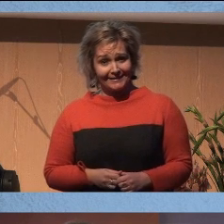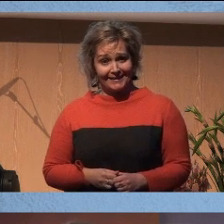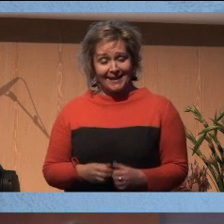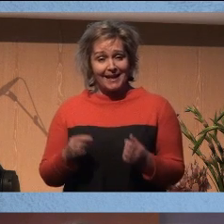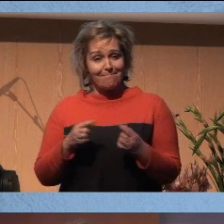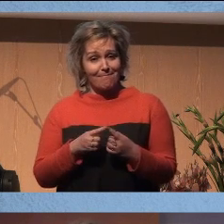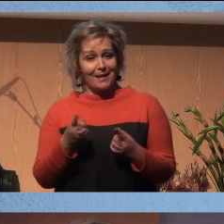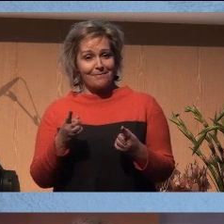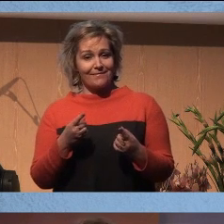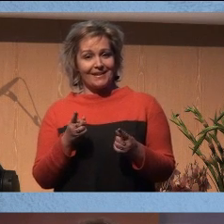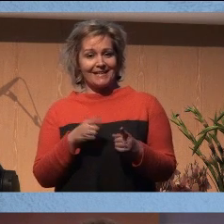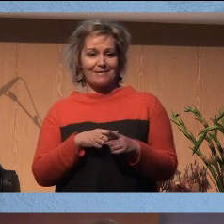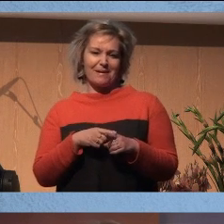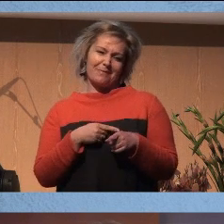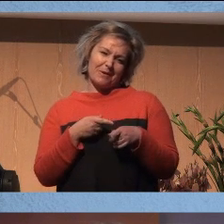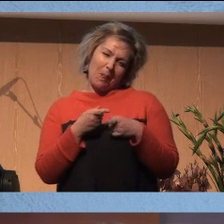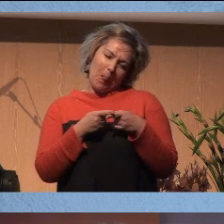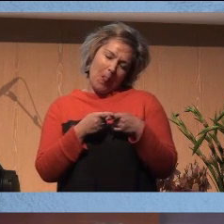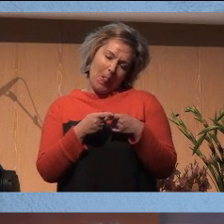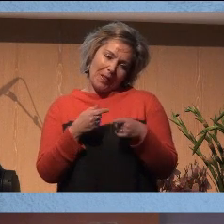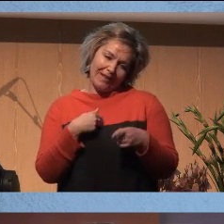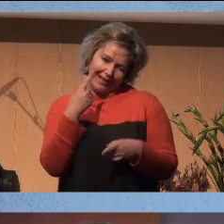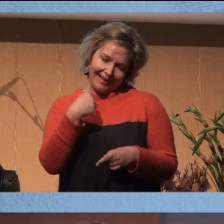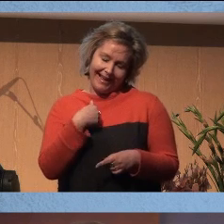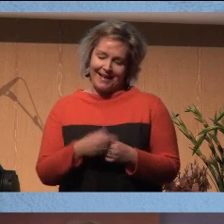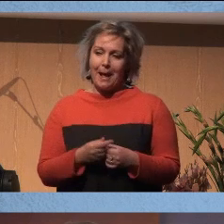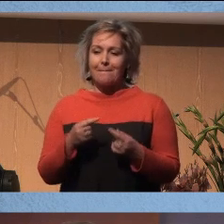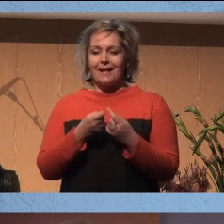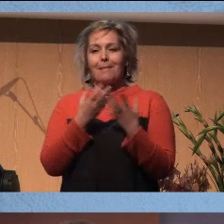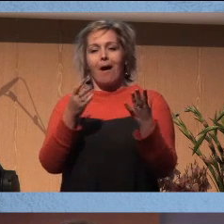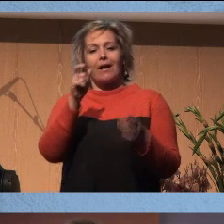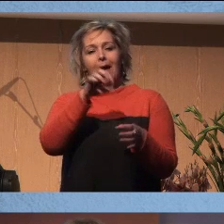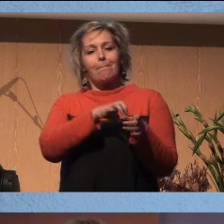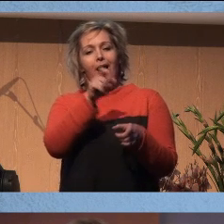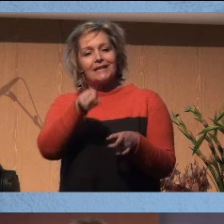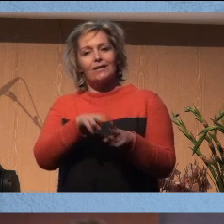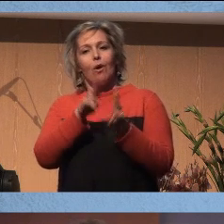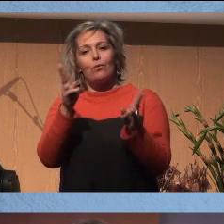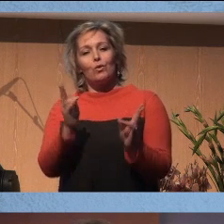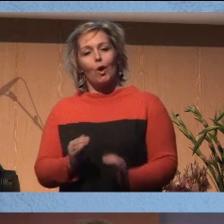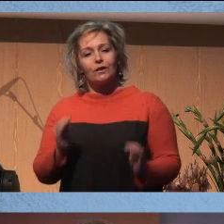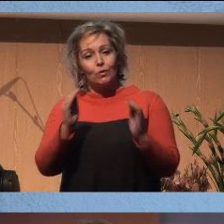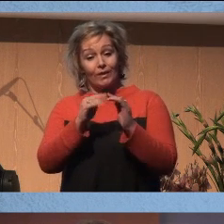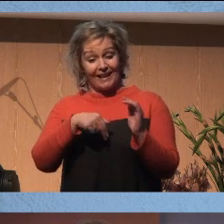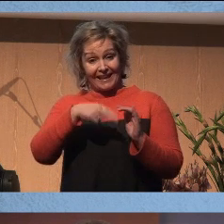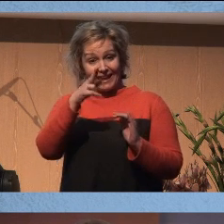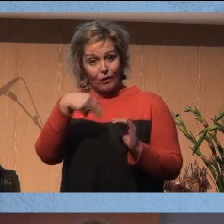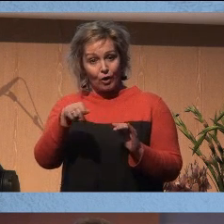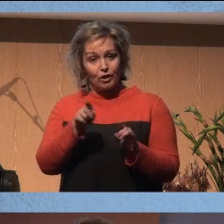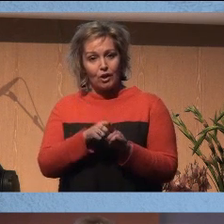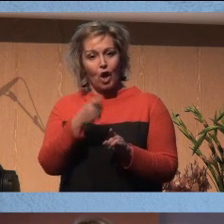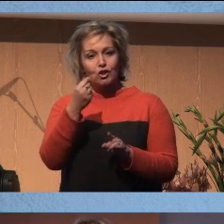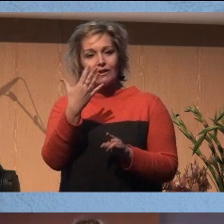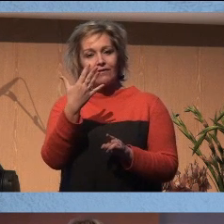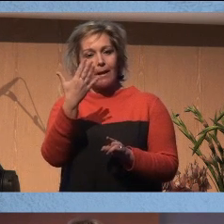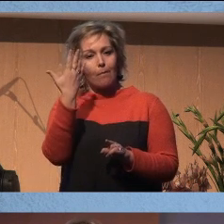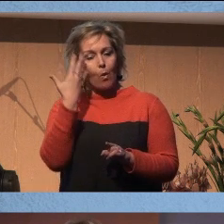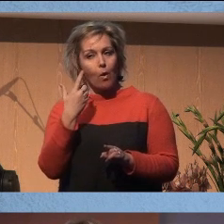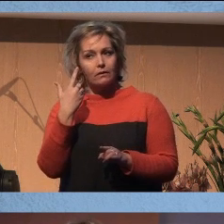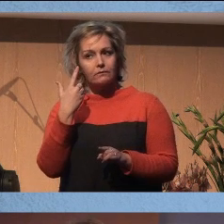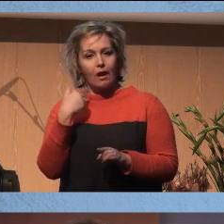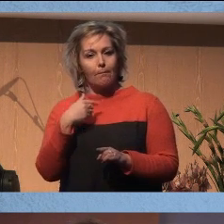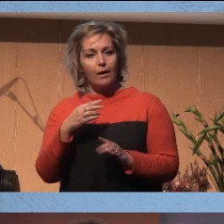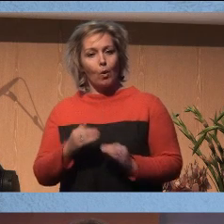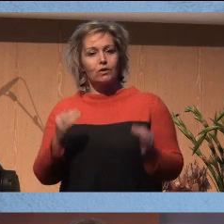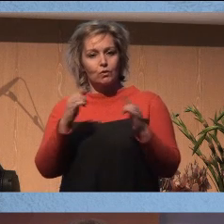Men det må være en grense for flisespikere, tenker jeg. Det mange pasient- og brukerorganisasjoner i Norge. 75 organisasjoner